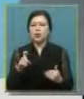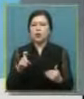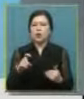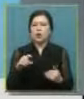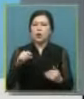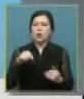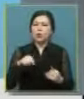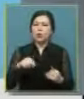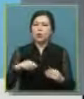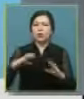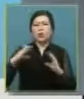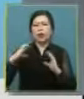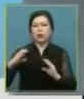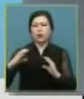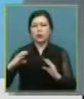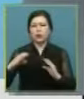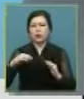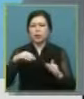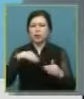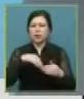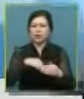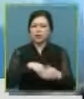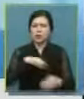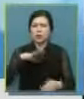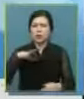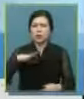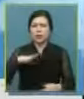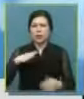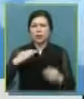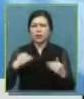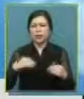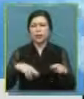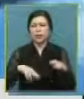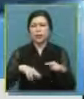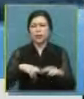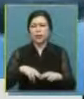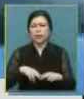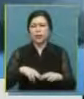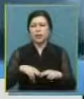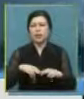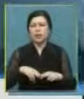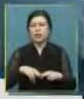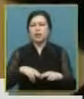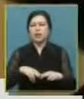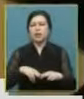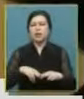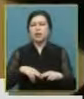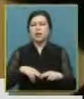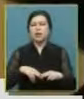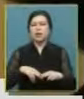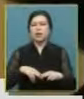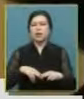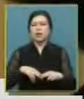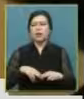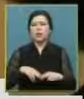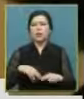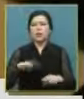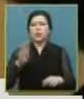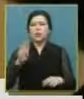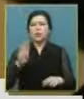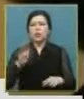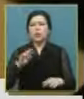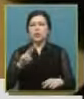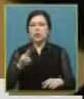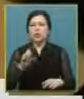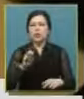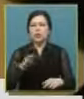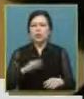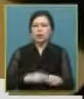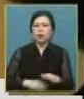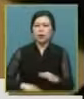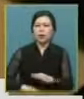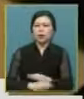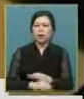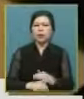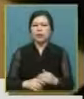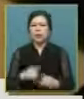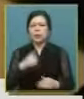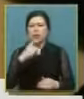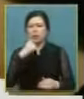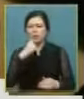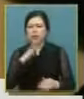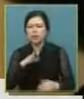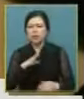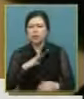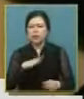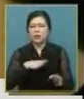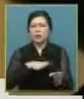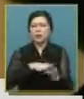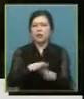жасалған. Қазіргі таңда полиция қызметкерлері 44 қалта ұрлығы қылмысының бетін ашты. Мәселен, жорда қаспен көздің арасында бар қаржысынан